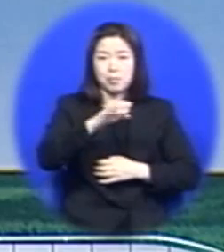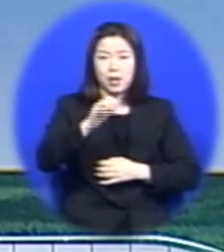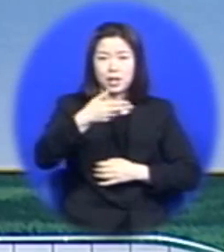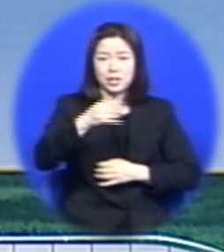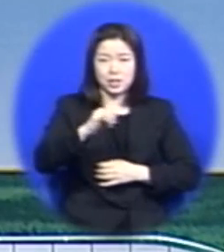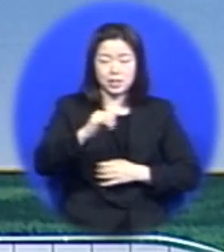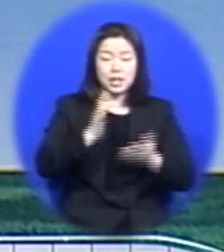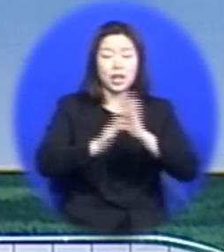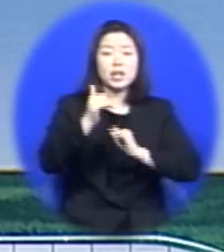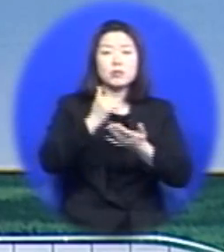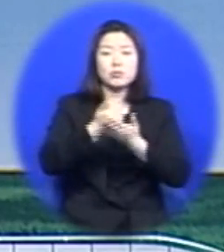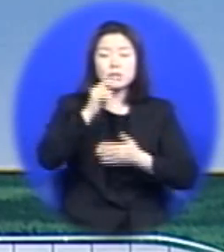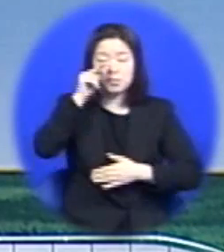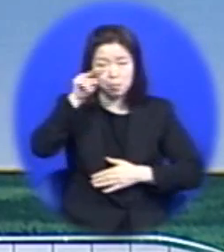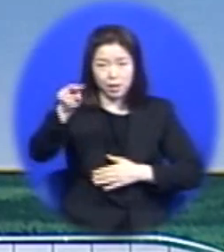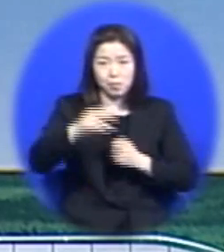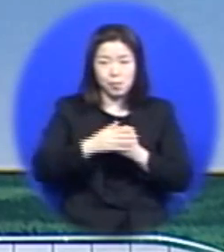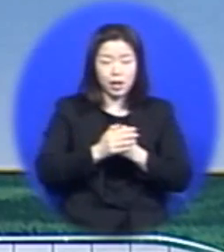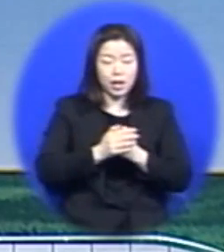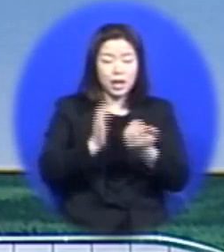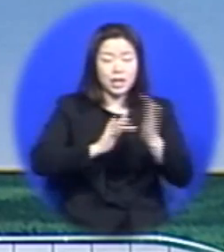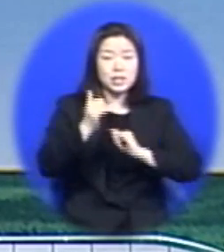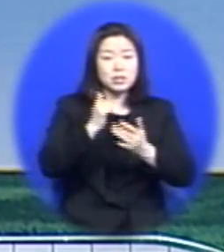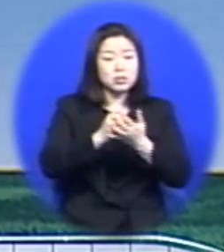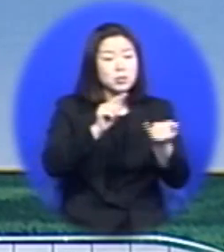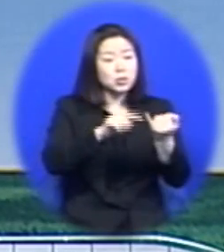바라봐. 예수님이 너와 함께 계셔.